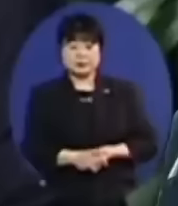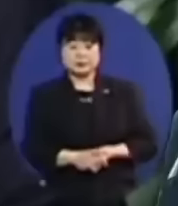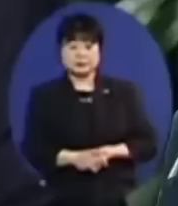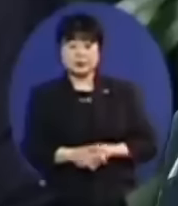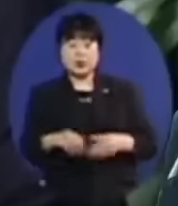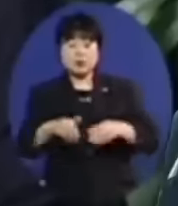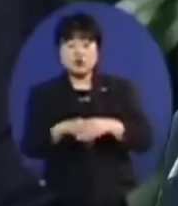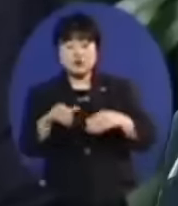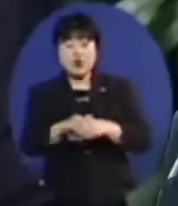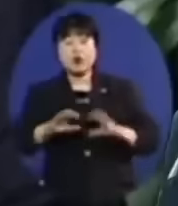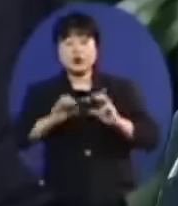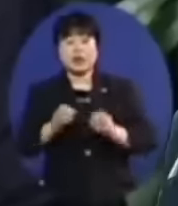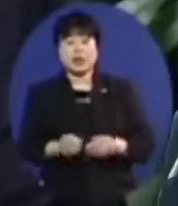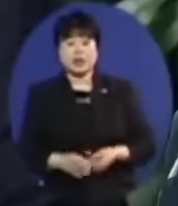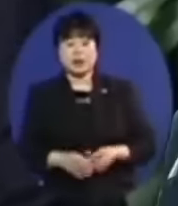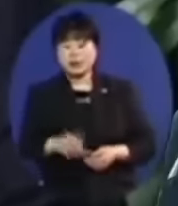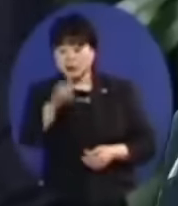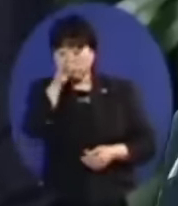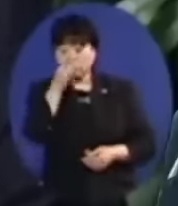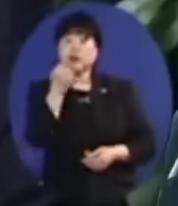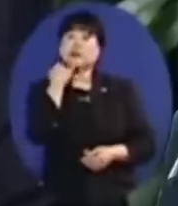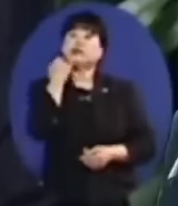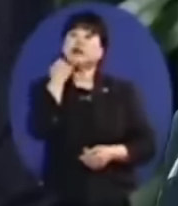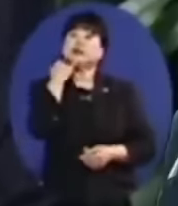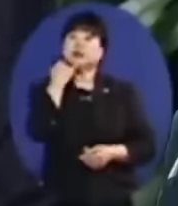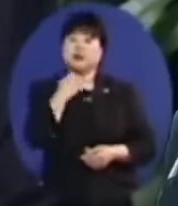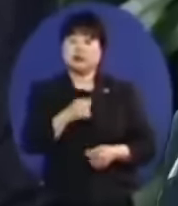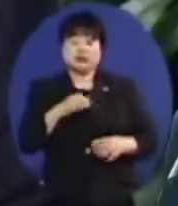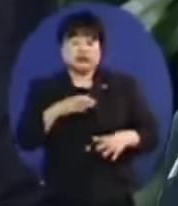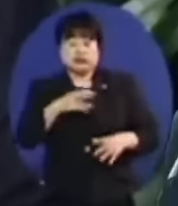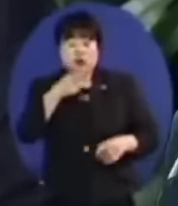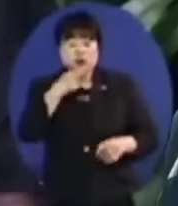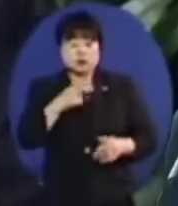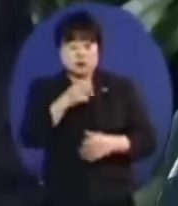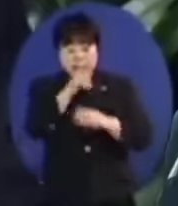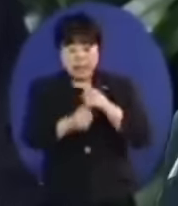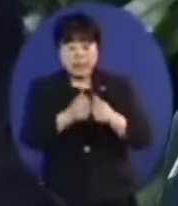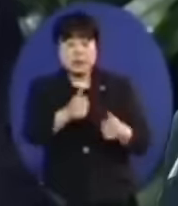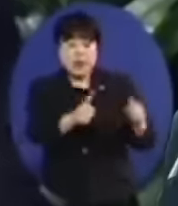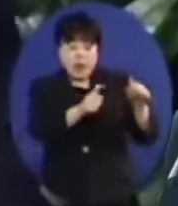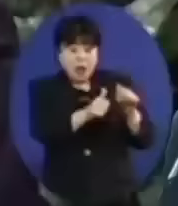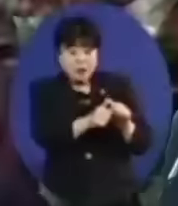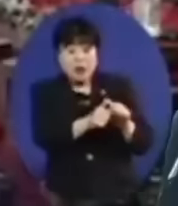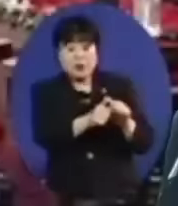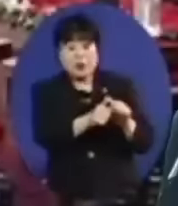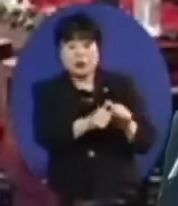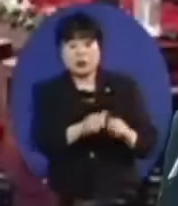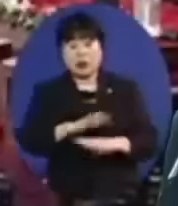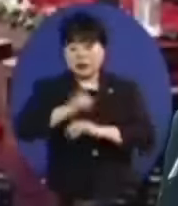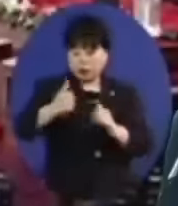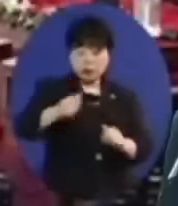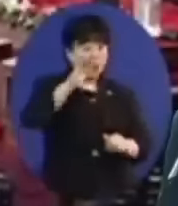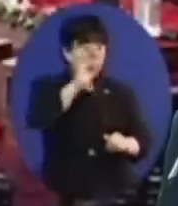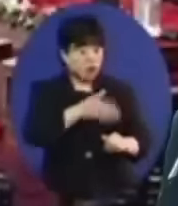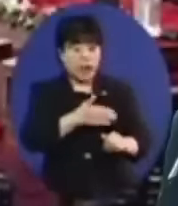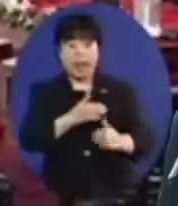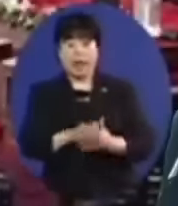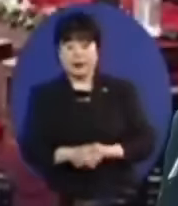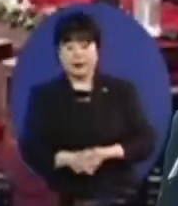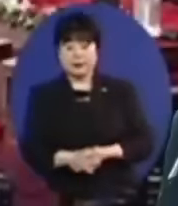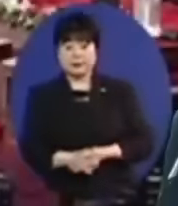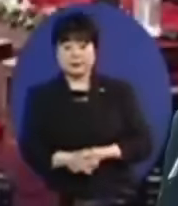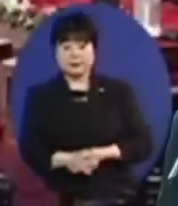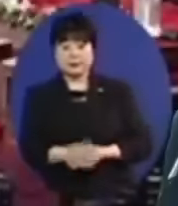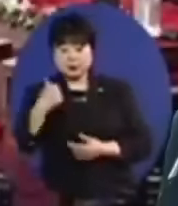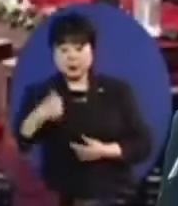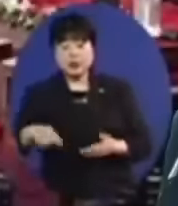문명국으로 우리 밑에 있어도 겁날 것 없습니다. 하나님이 우리를 위하시면 누가 우리를 대적하리요? 그